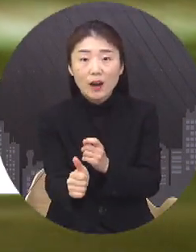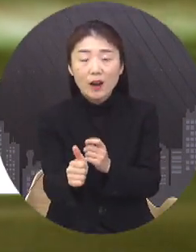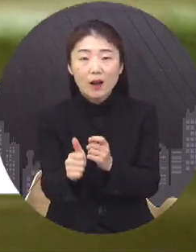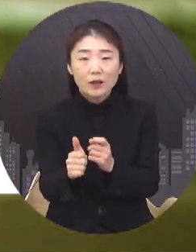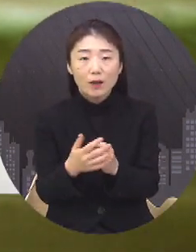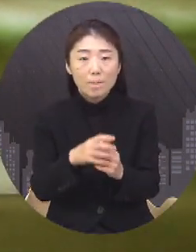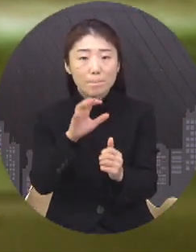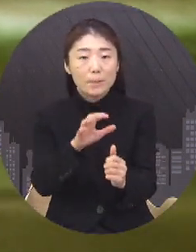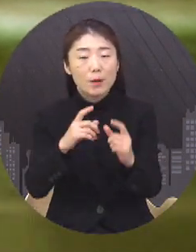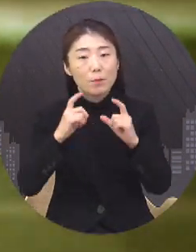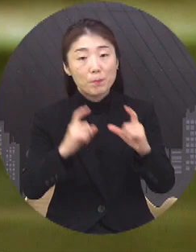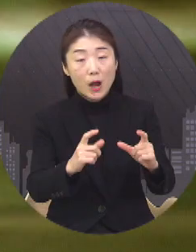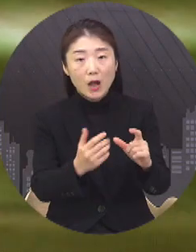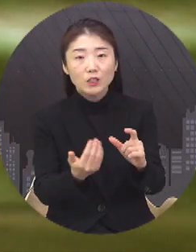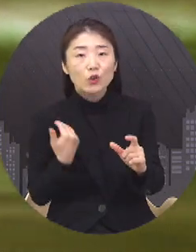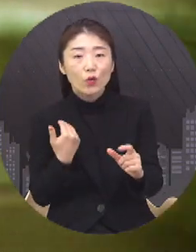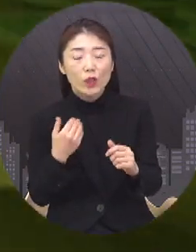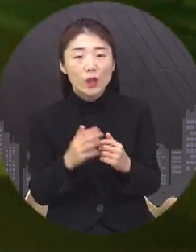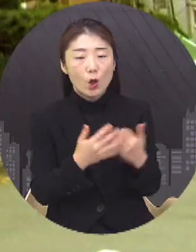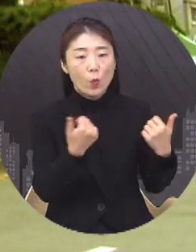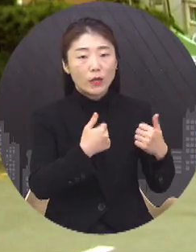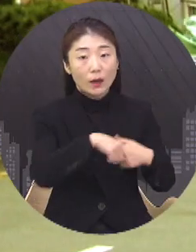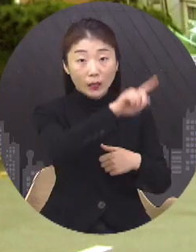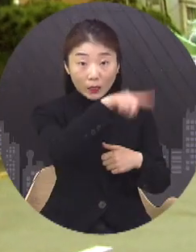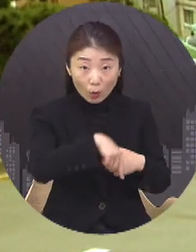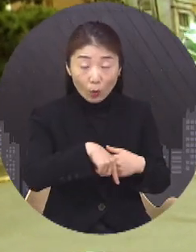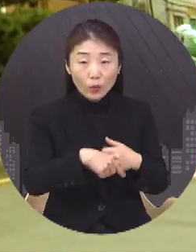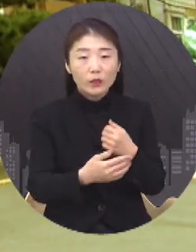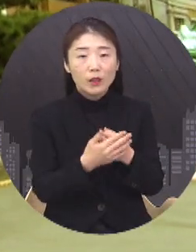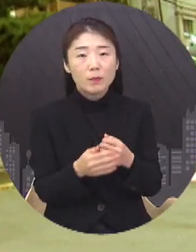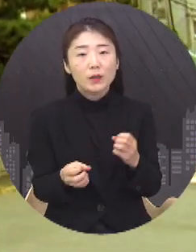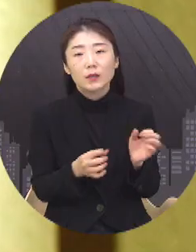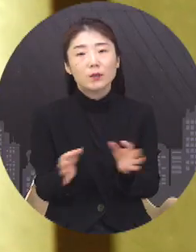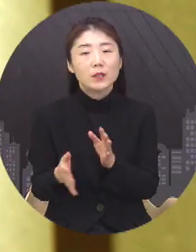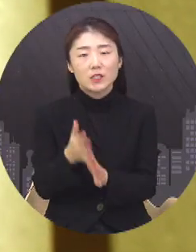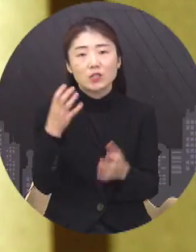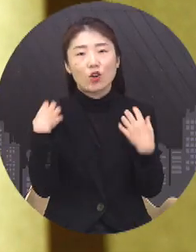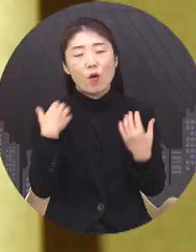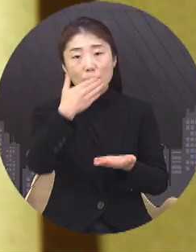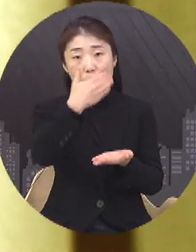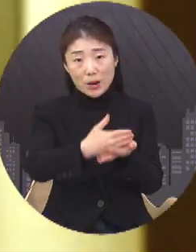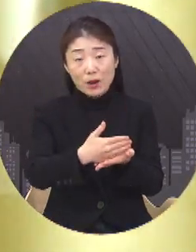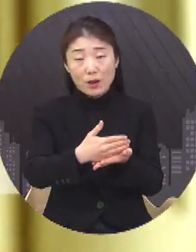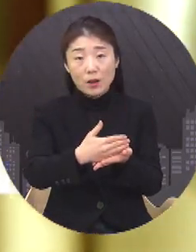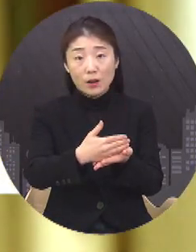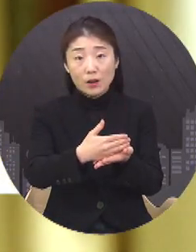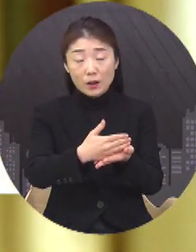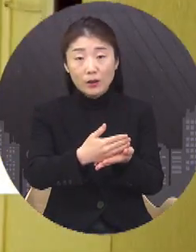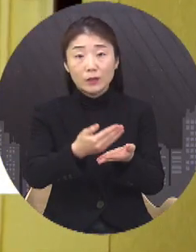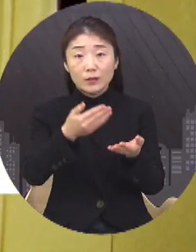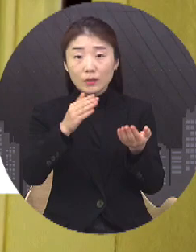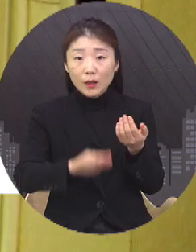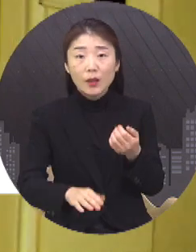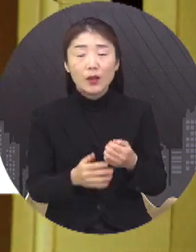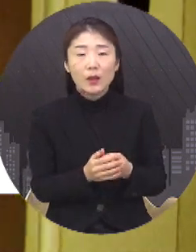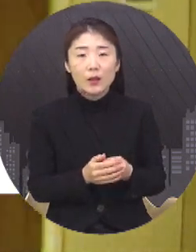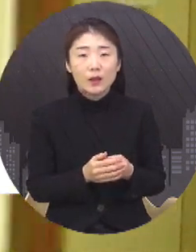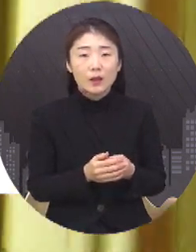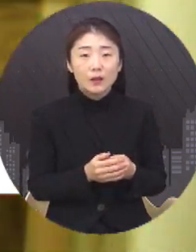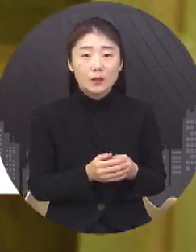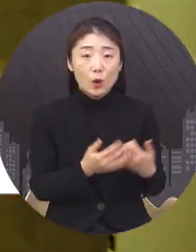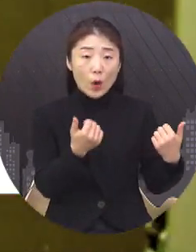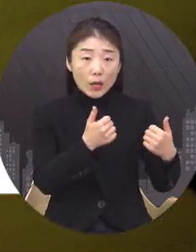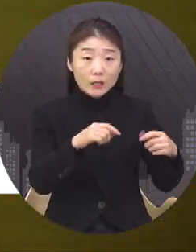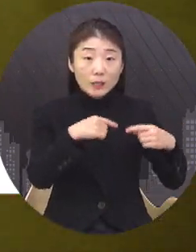참석한 사실이 알려지며 김에 시청사가 발칵 기지 폈습니다 하지만 김해시는 국회에 참석자들의 출근